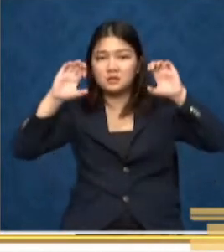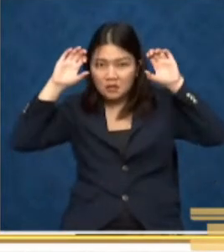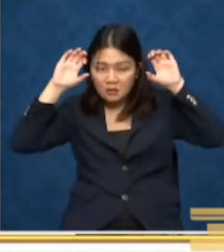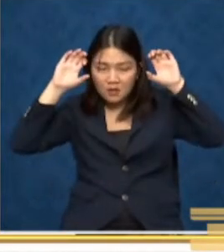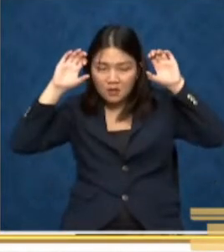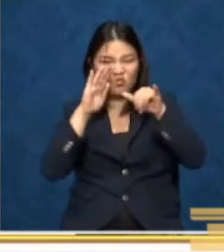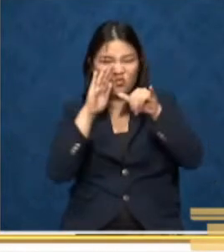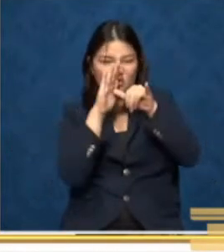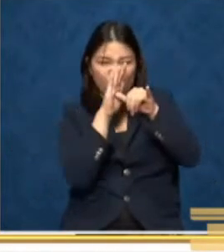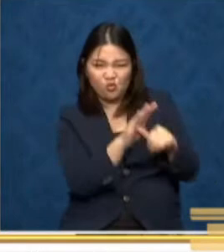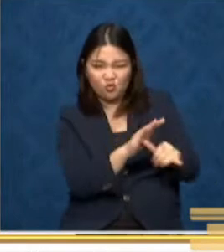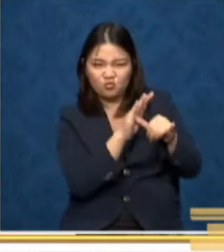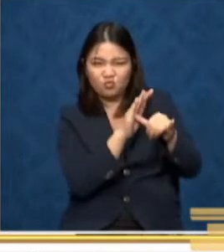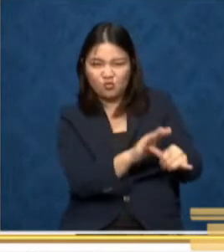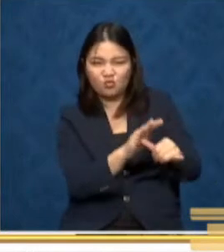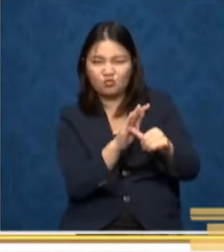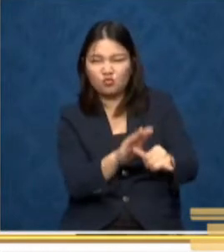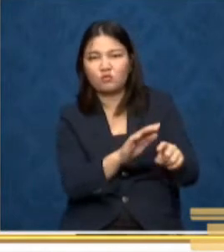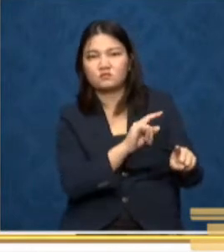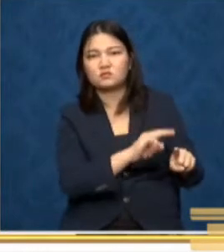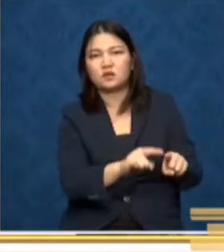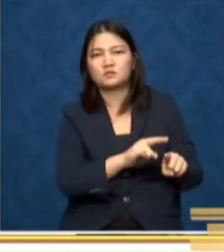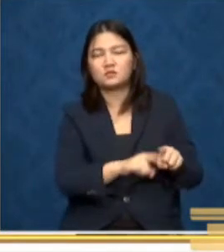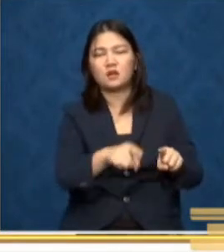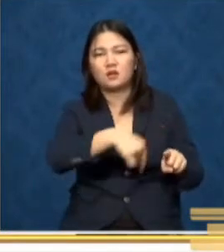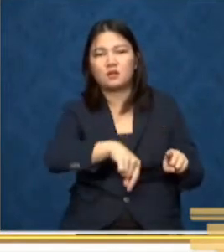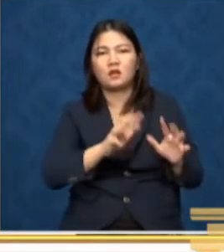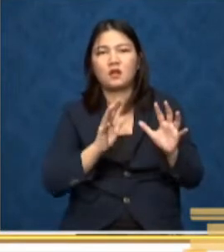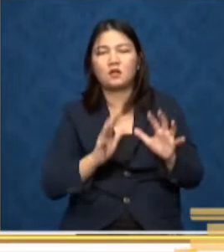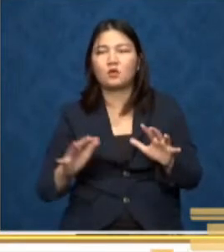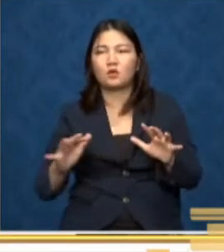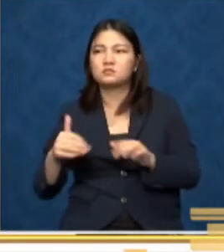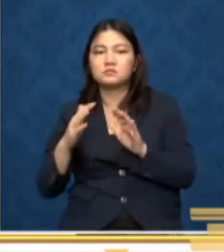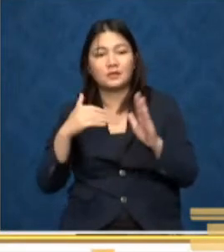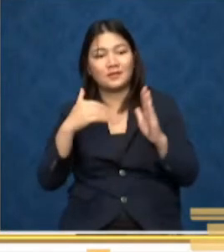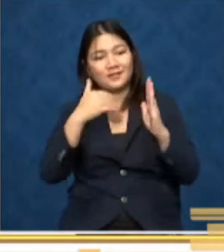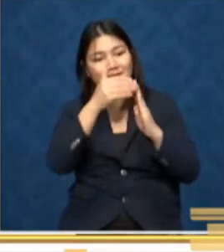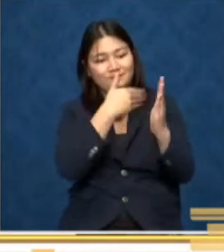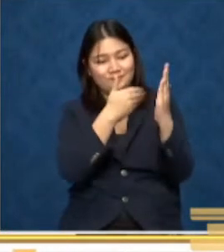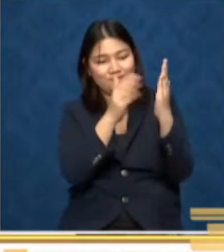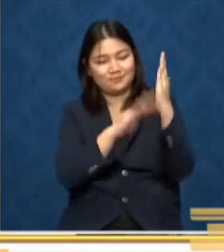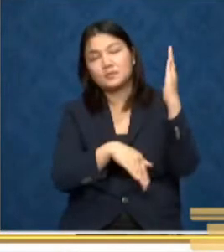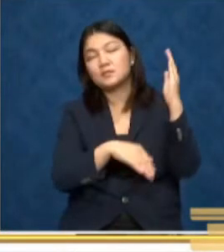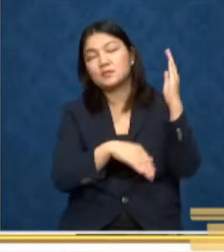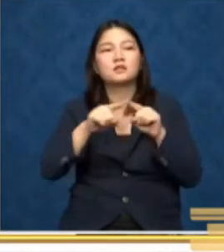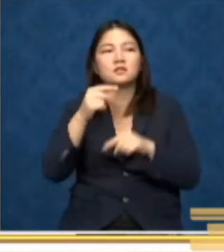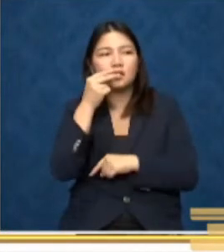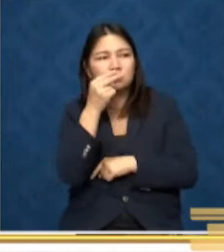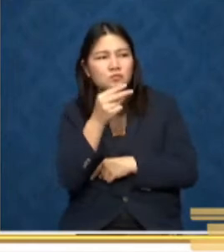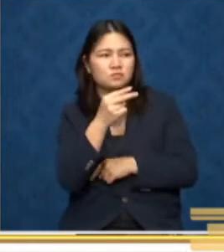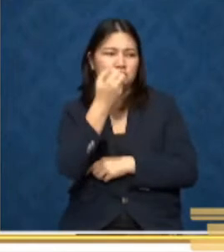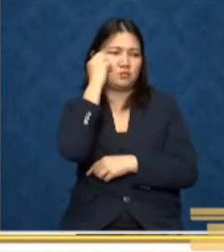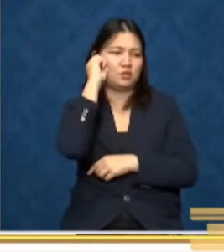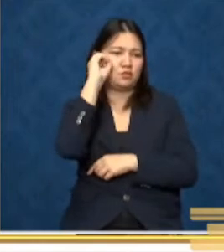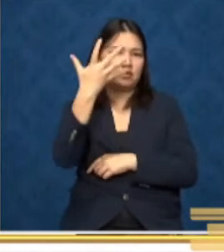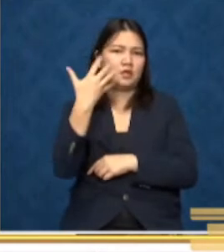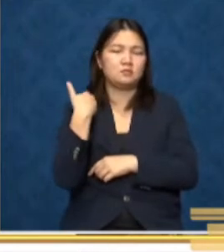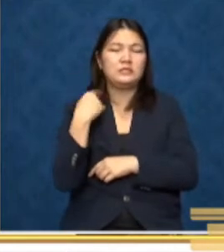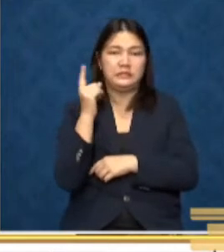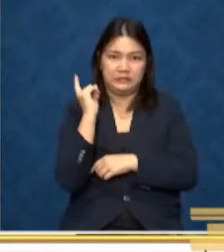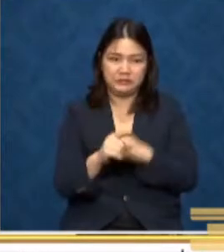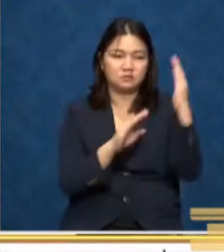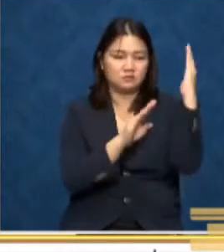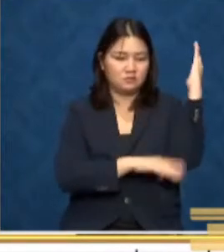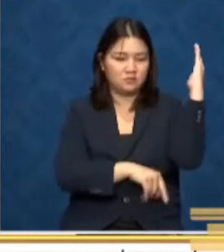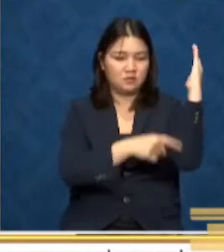นให้กับพี่น้องประชาชนส่วนอื่นไม่เข้าใจเขาที่จริงเขาเป็นคนไทยส่วนหนึ่งที่มี